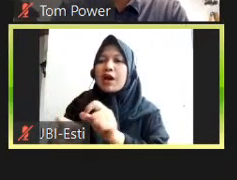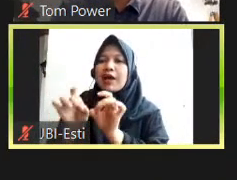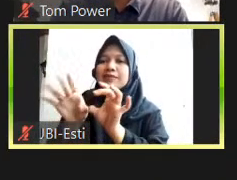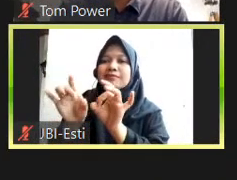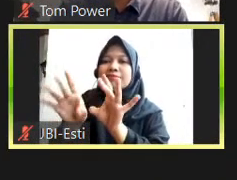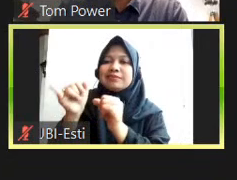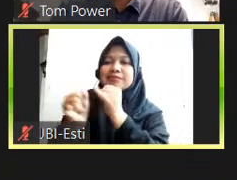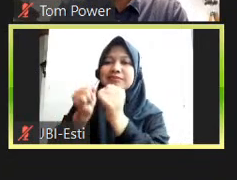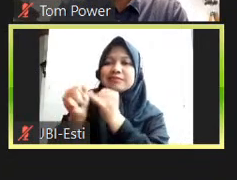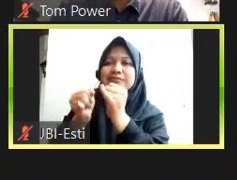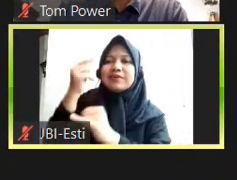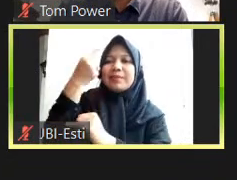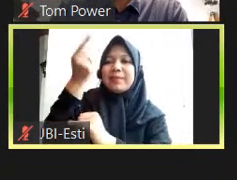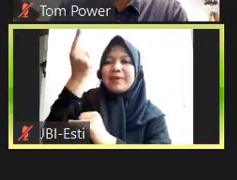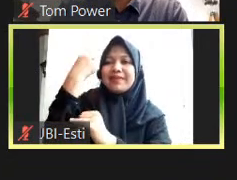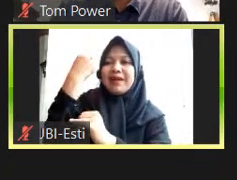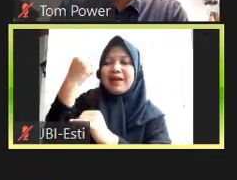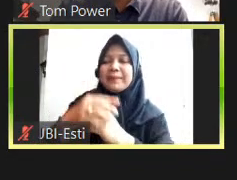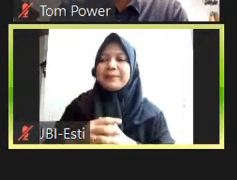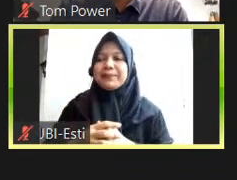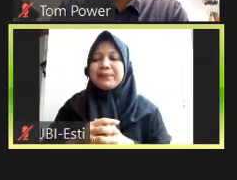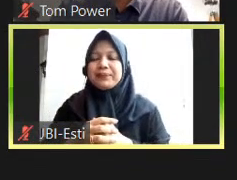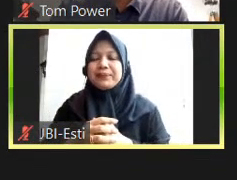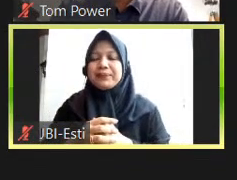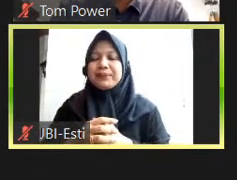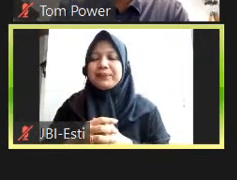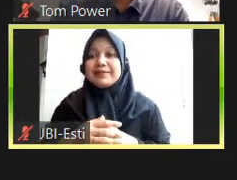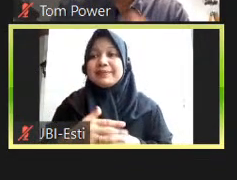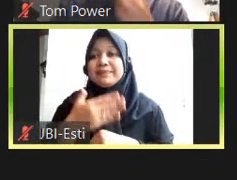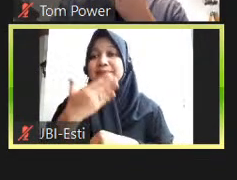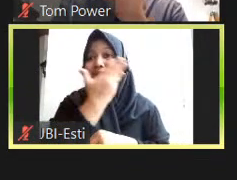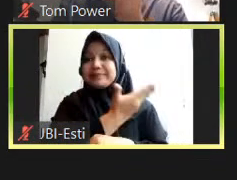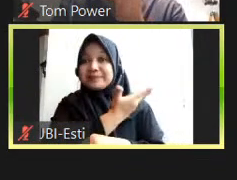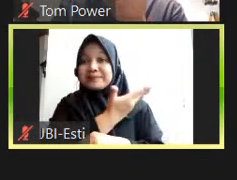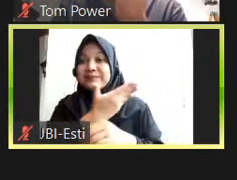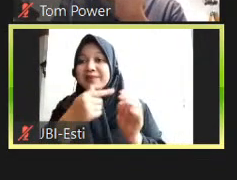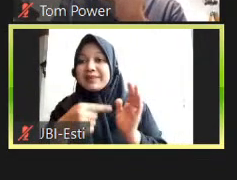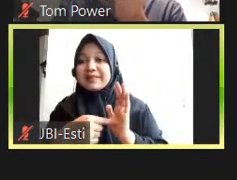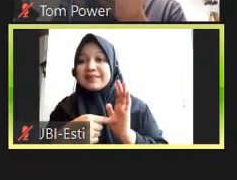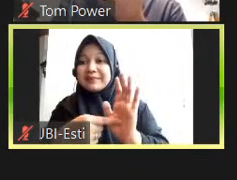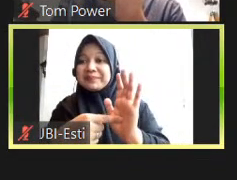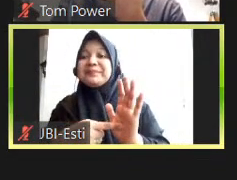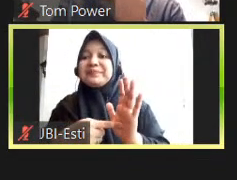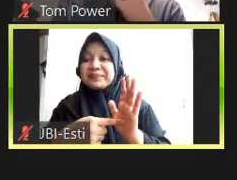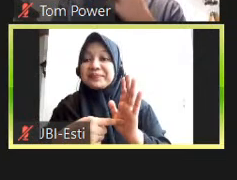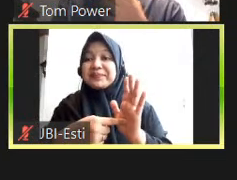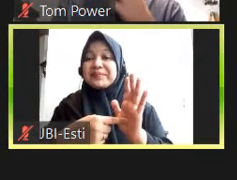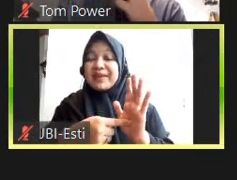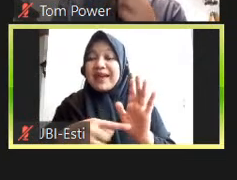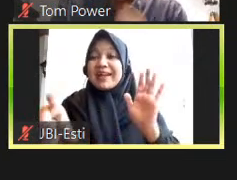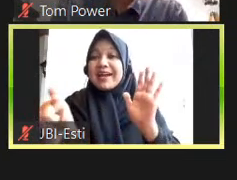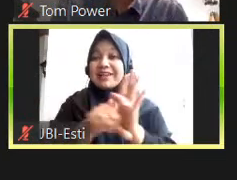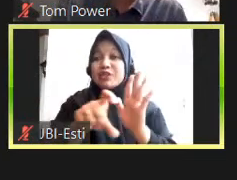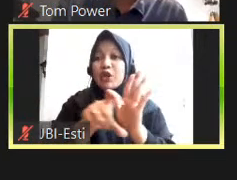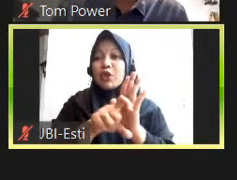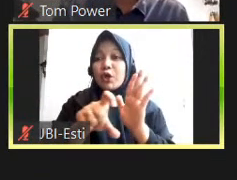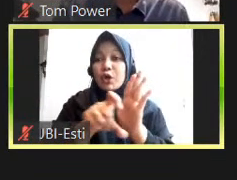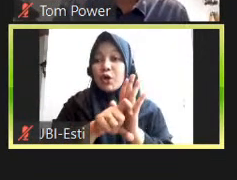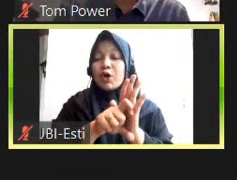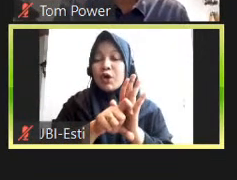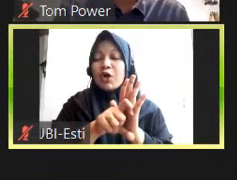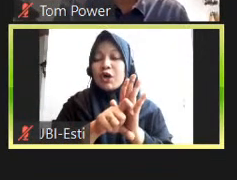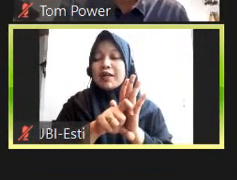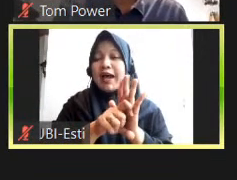bisnis.com yang memperlihatkan 7 orang yang sebetulnya mengajak